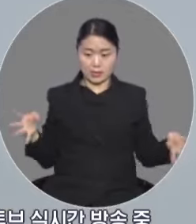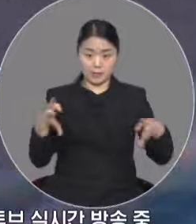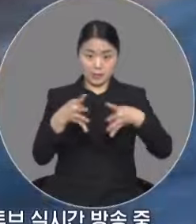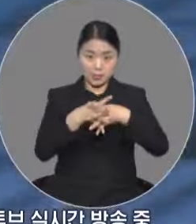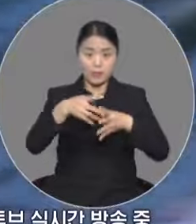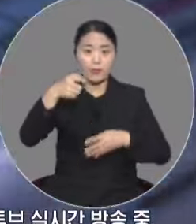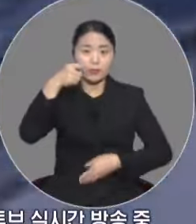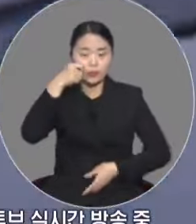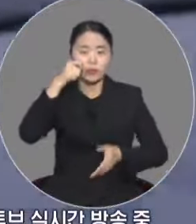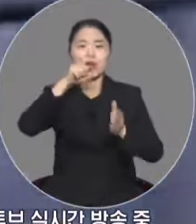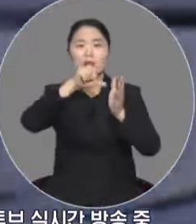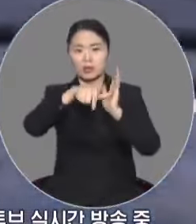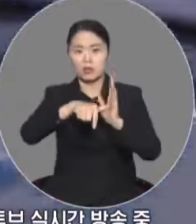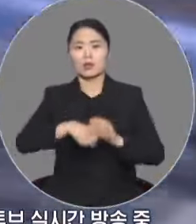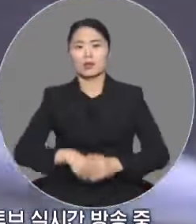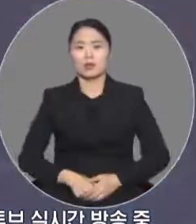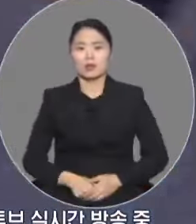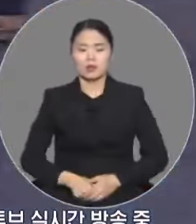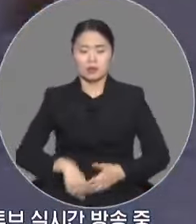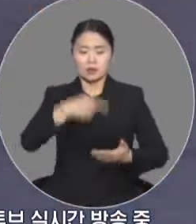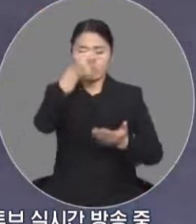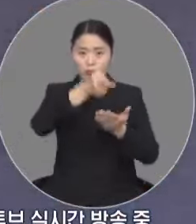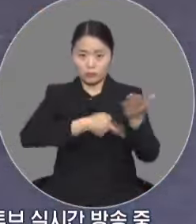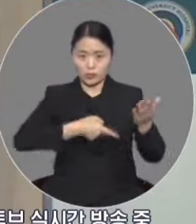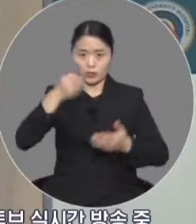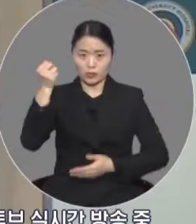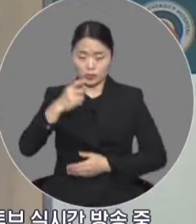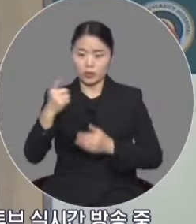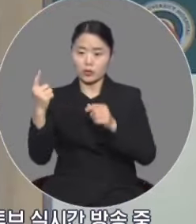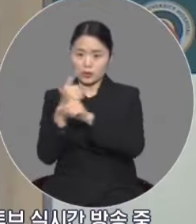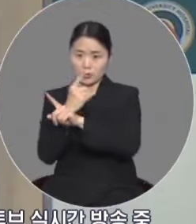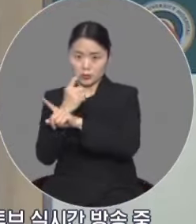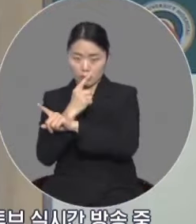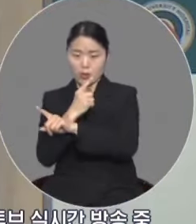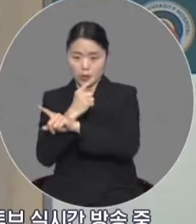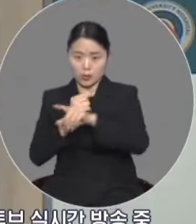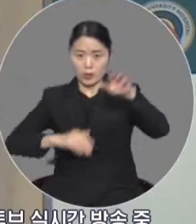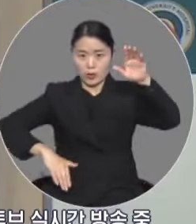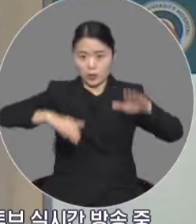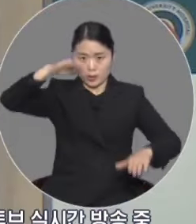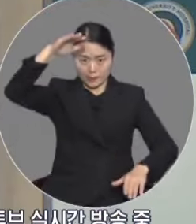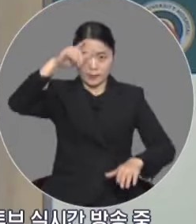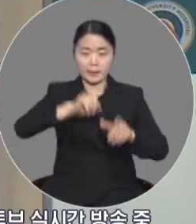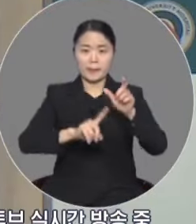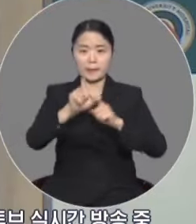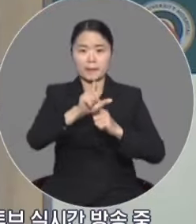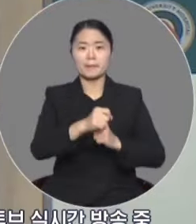경우 수술과 진료 조정폭은 더욱 커질 것으로 전망됩니다. UBC 뉴스 배대원입니다.